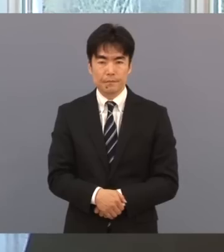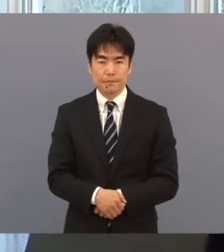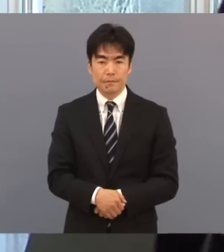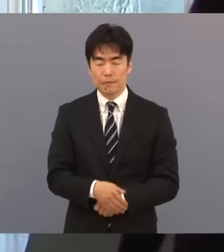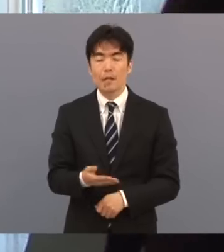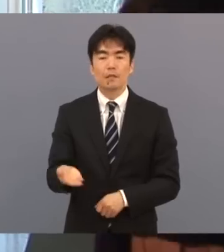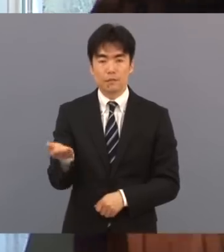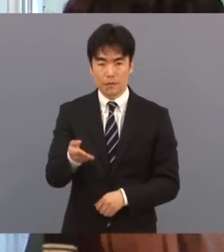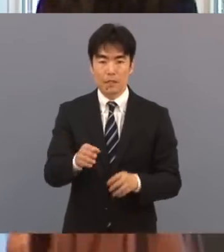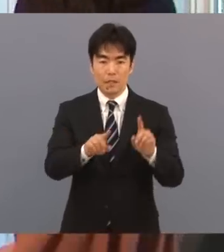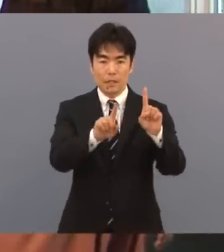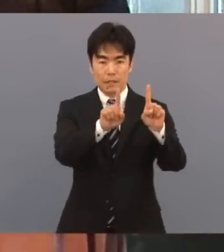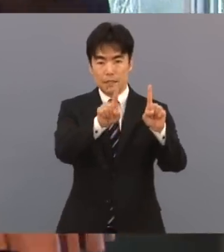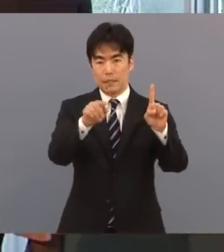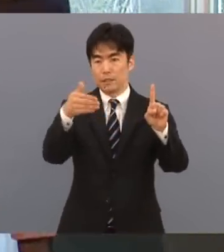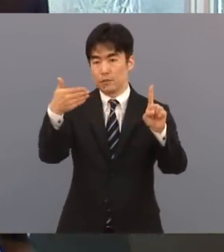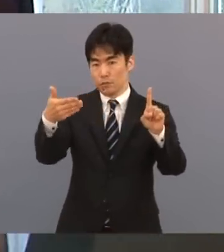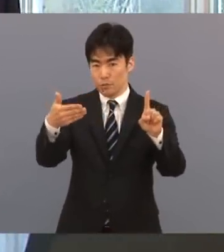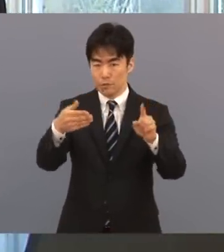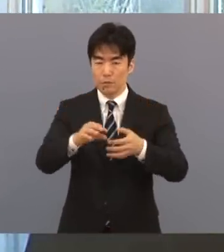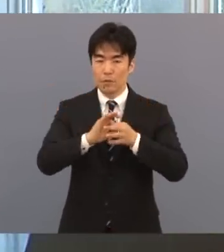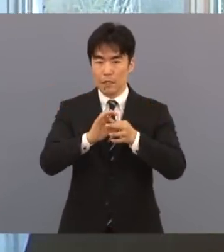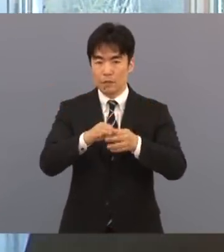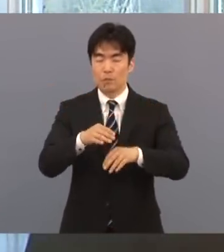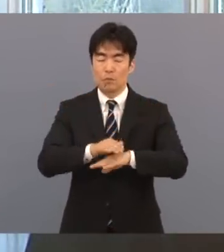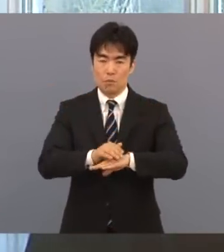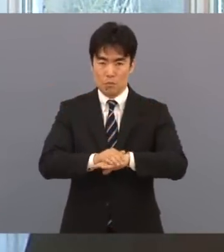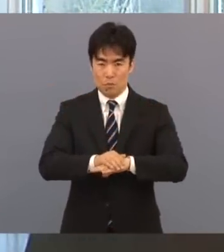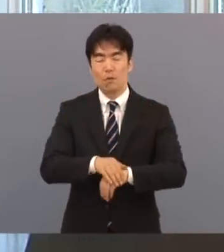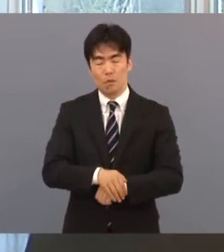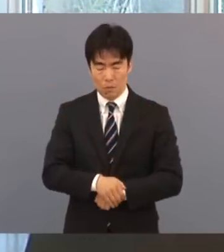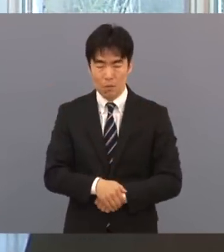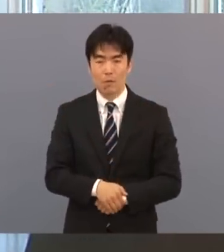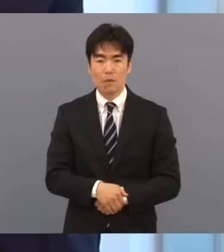次に119番通報です。